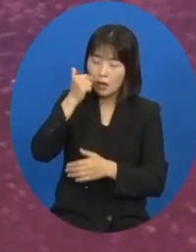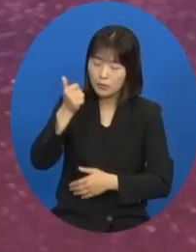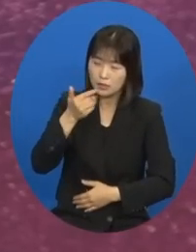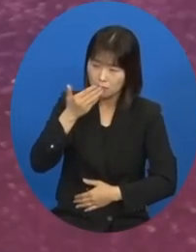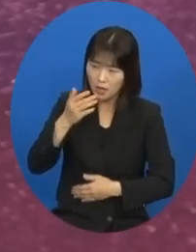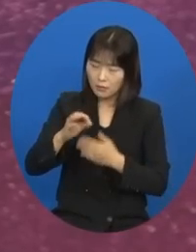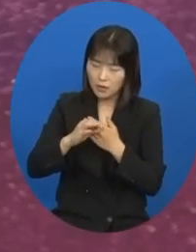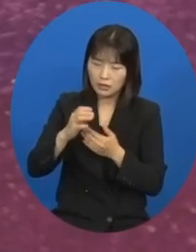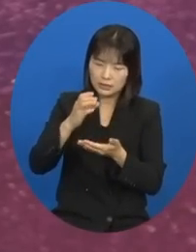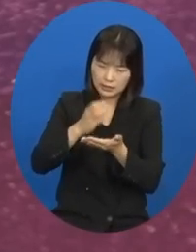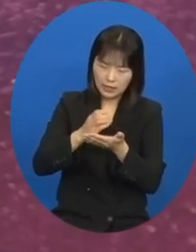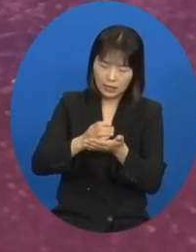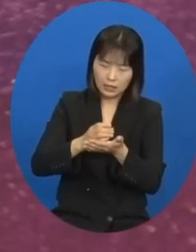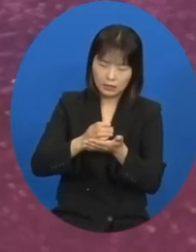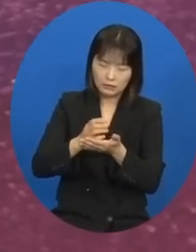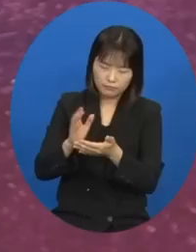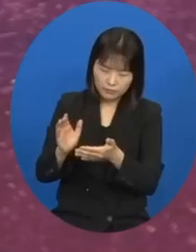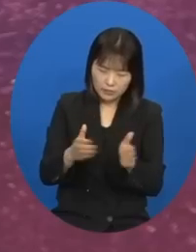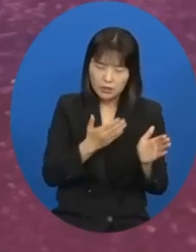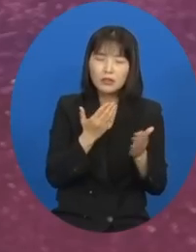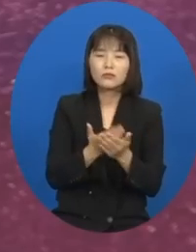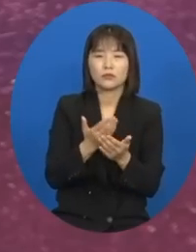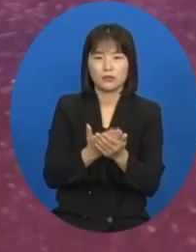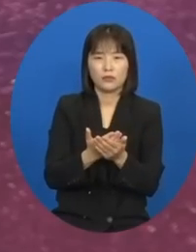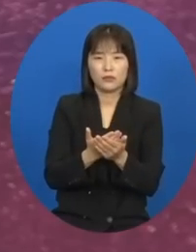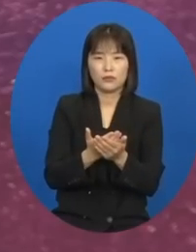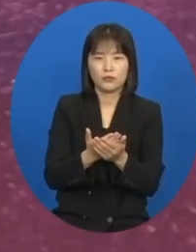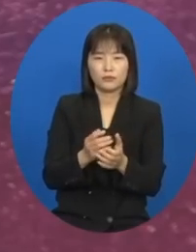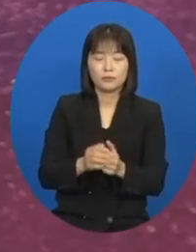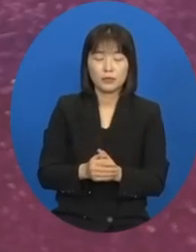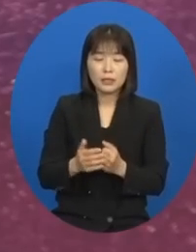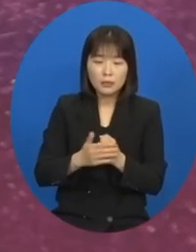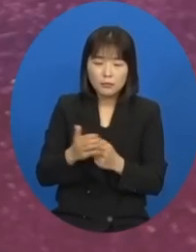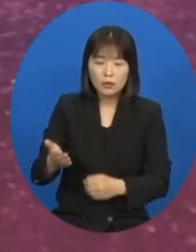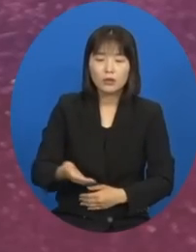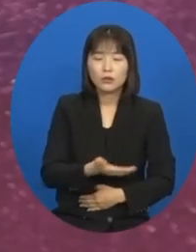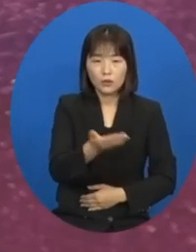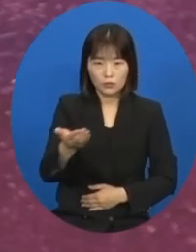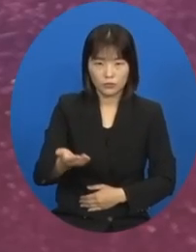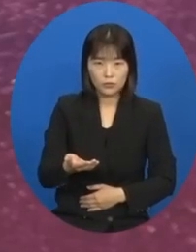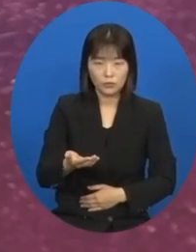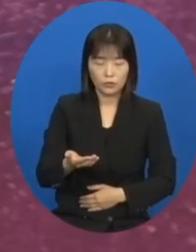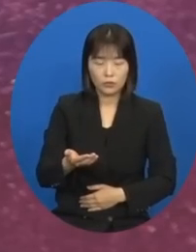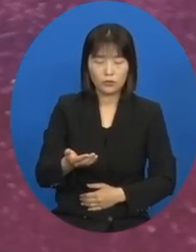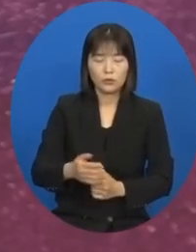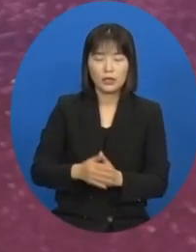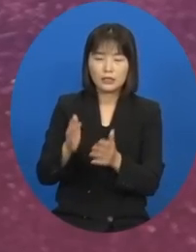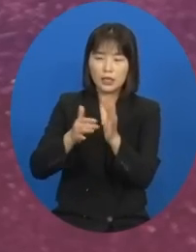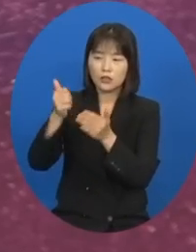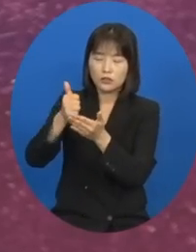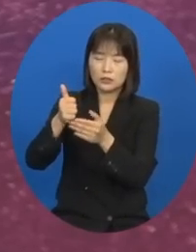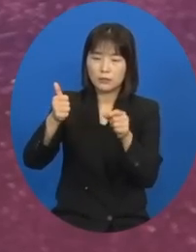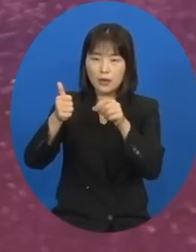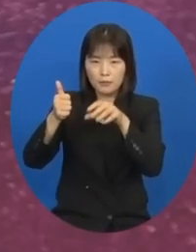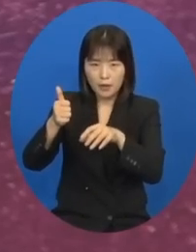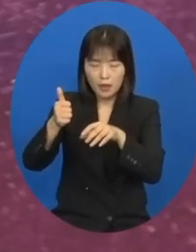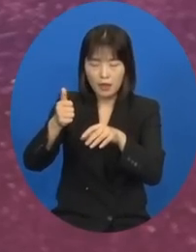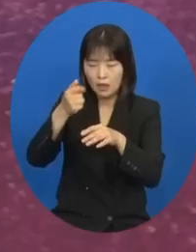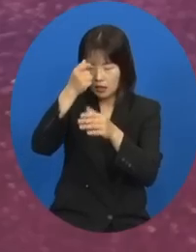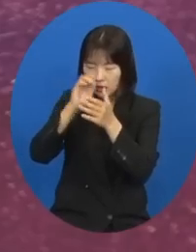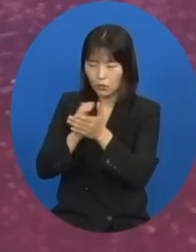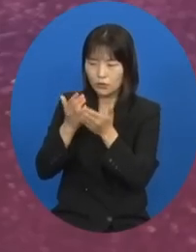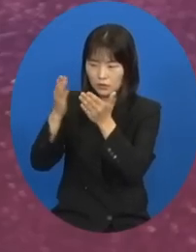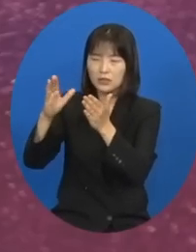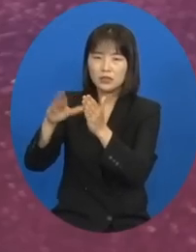잔을 지나가게 해주세요 그래서 여러분도 우리도요 예수님 앞에 나갈 때 하나님 아버지 앞에 기도할